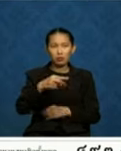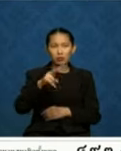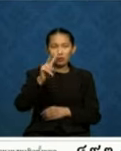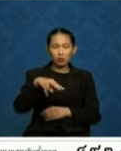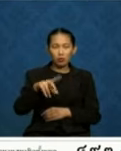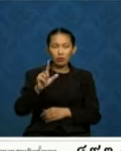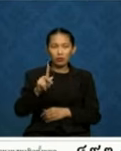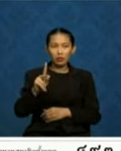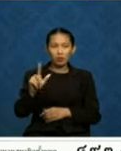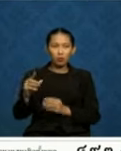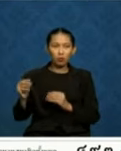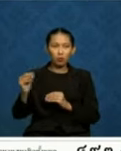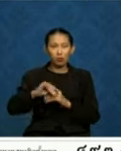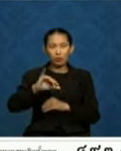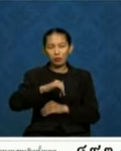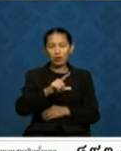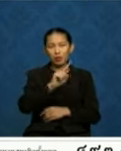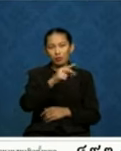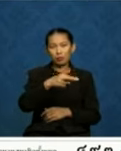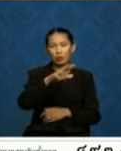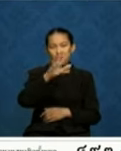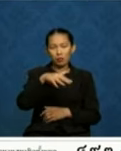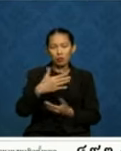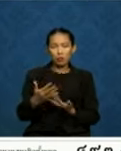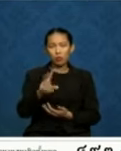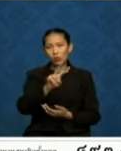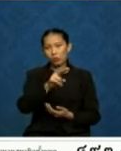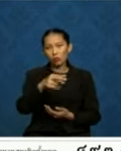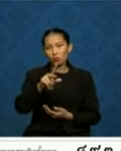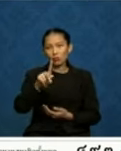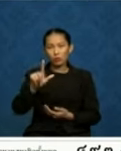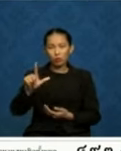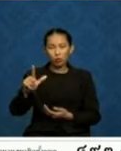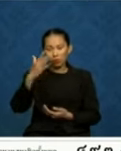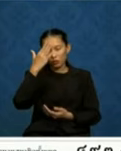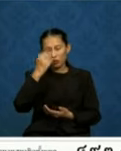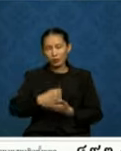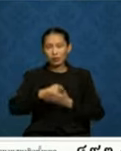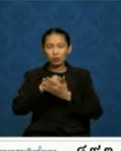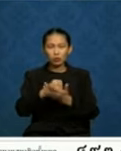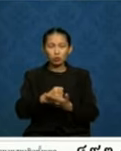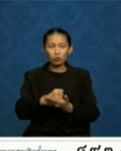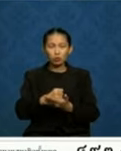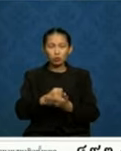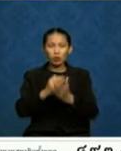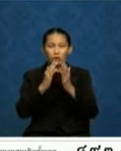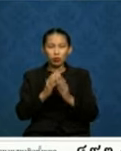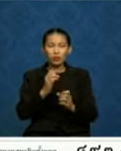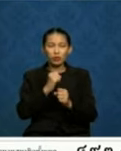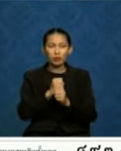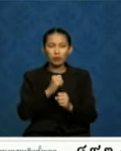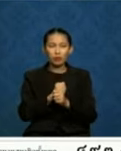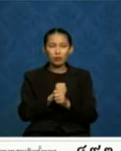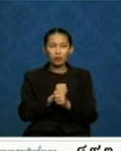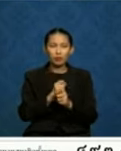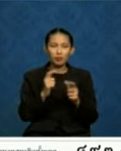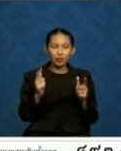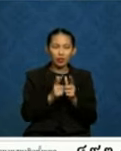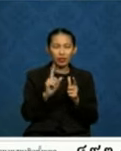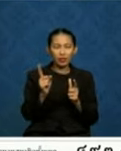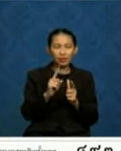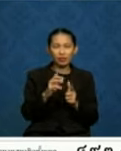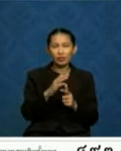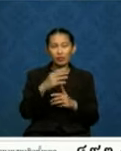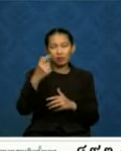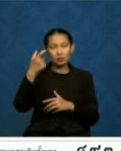เพิ่มมากขึ้นอาจจะเป็น 15,000 กิโลหรือว่า 20,000 กิโลเพื่อช่วยผู้ประกอบการที่ขนาดเล็กที่อยู่ต